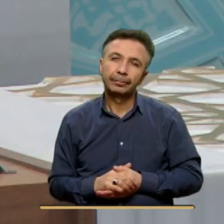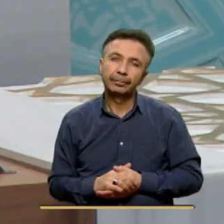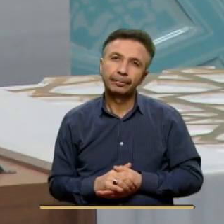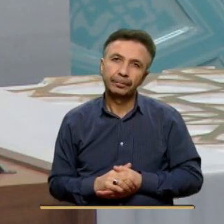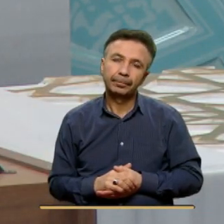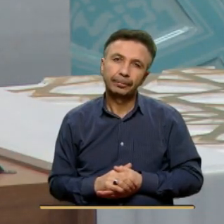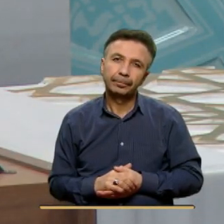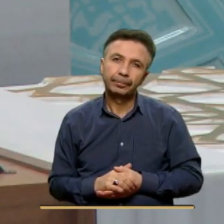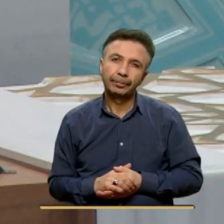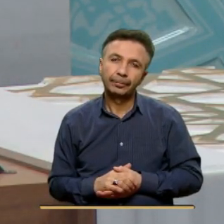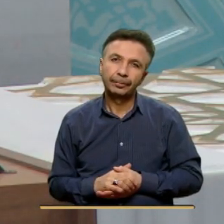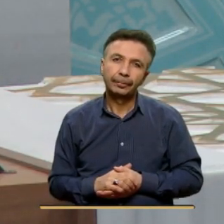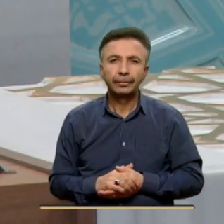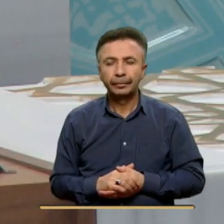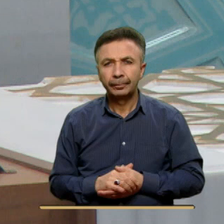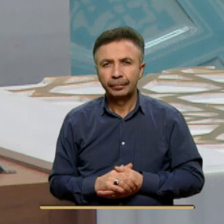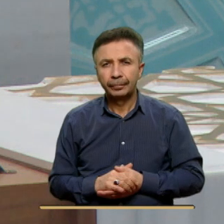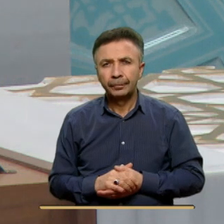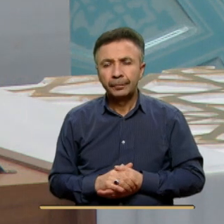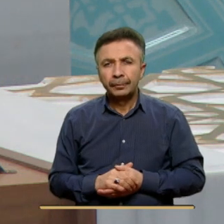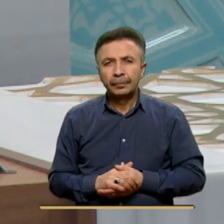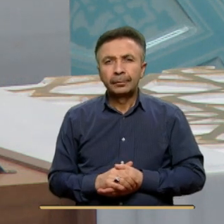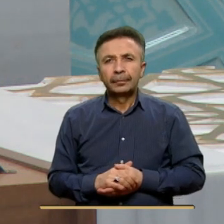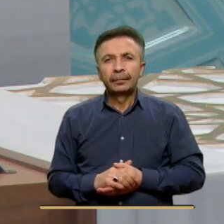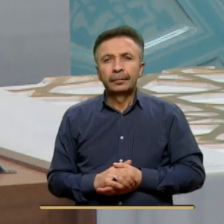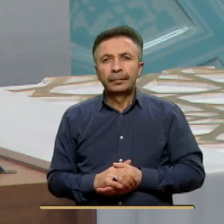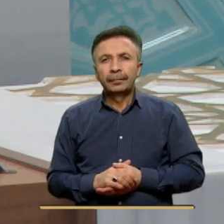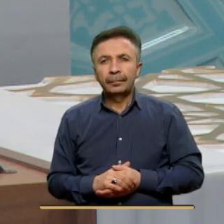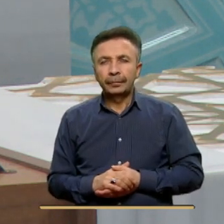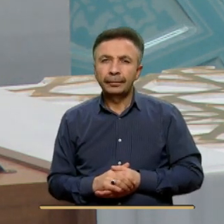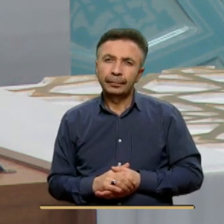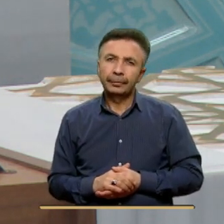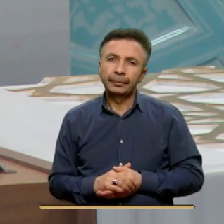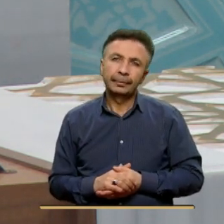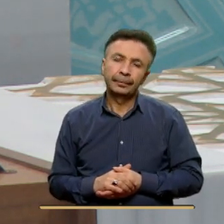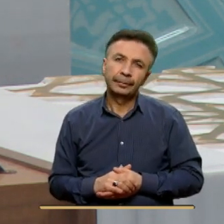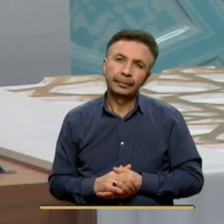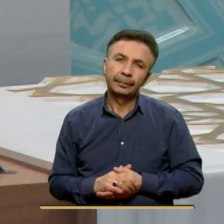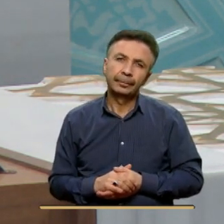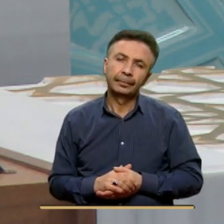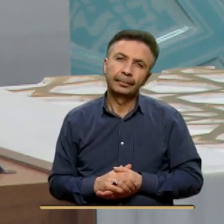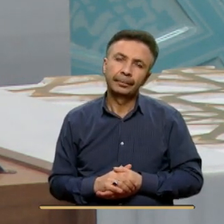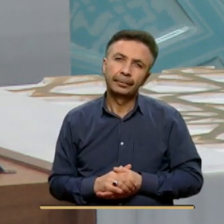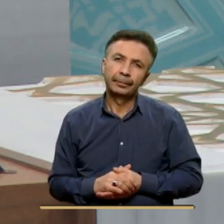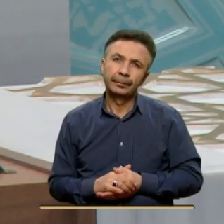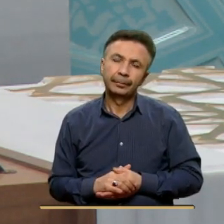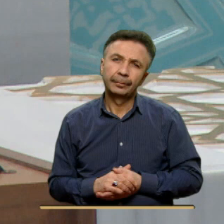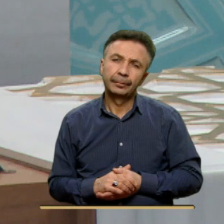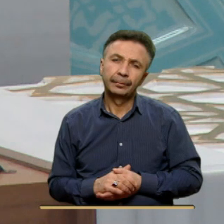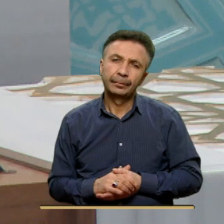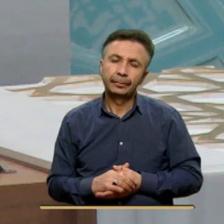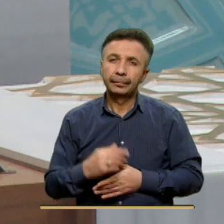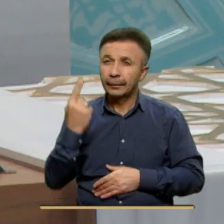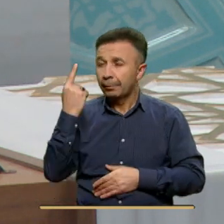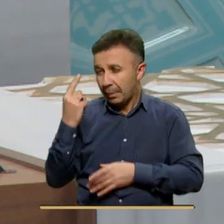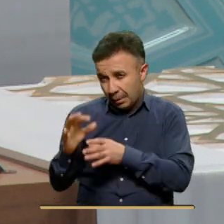ذَكَرَ الرَّجُلَ يُطِيلُ السَّفَرَ اَشْعَةَ اَغْبَرَ Bir